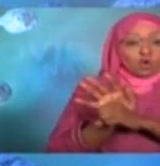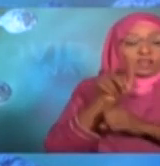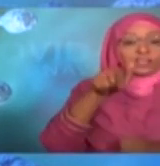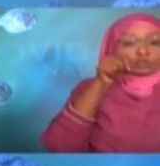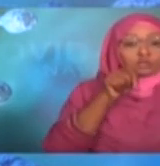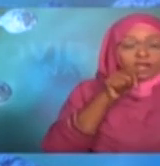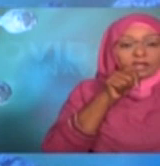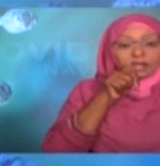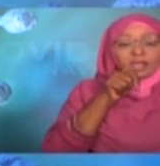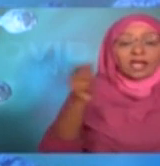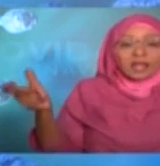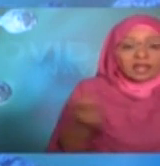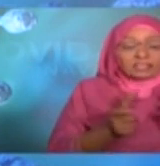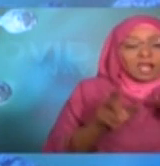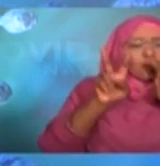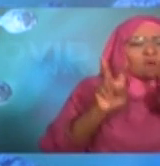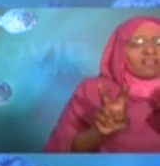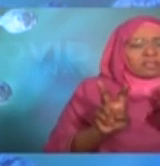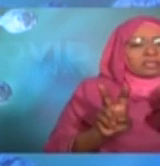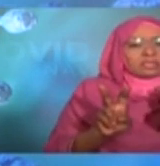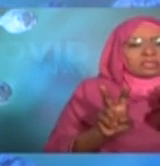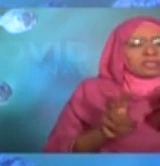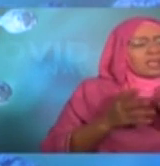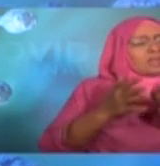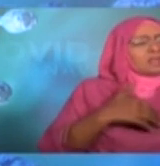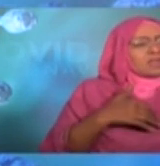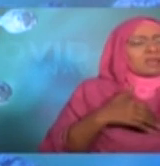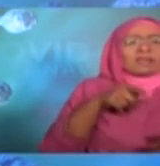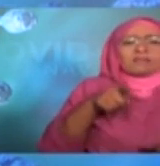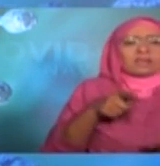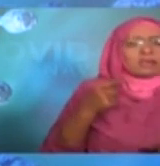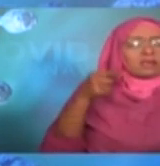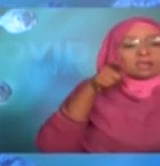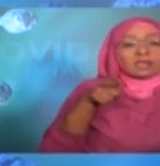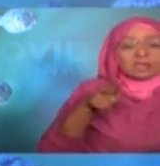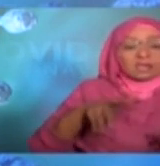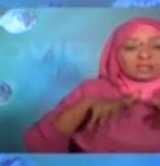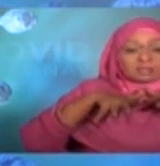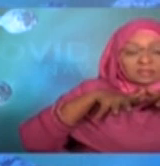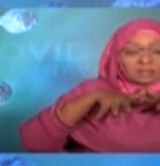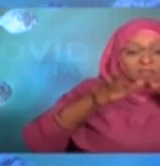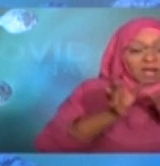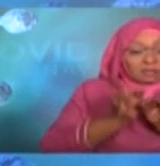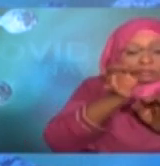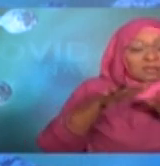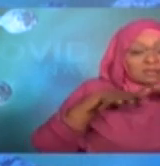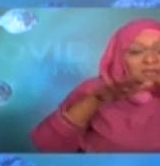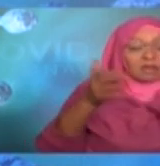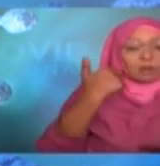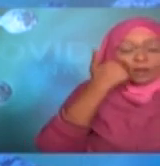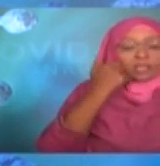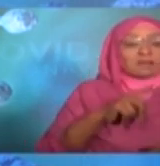وتوقفت اللجنة كثيرا عند الموقف العام بالنسبة لانتشار الوباء من خلال